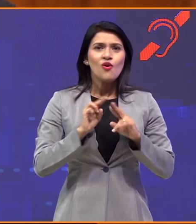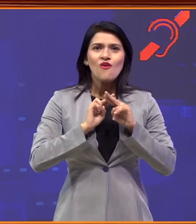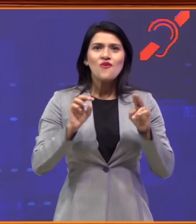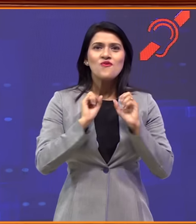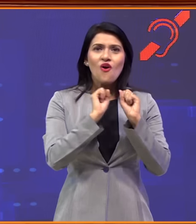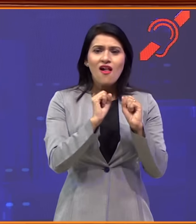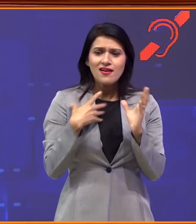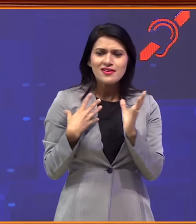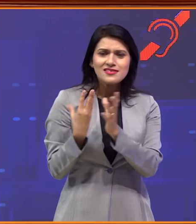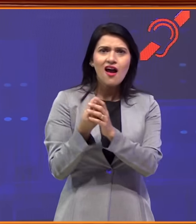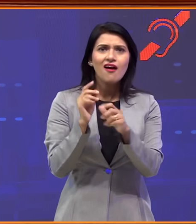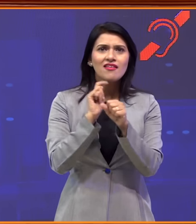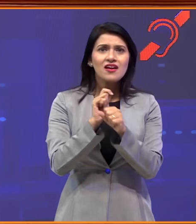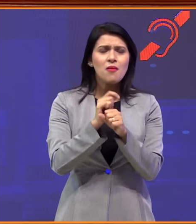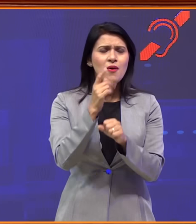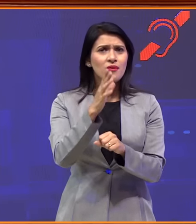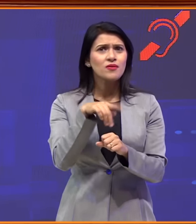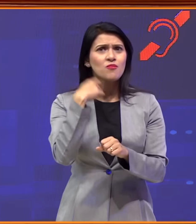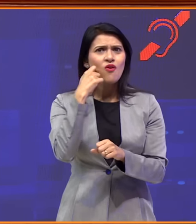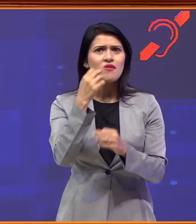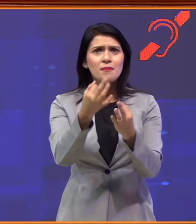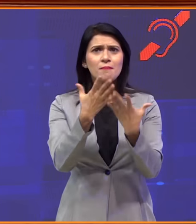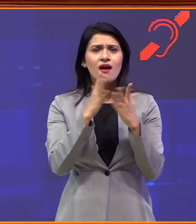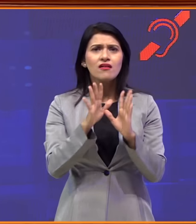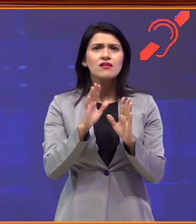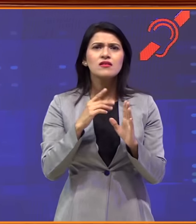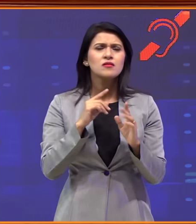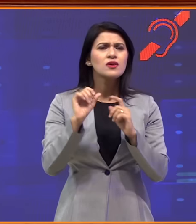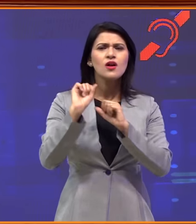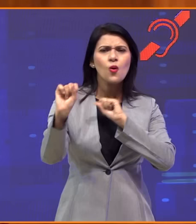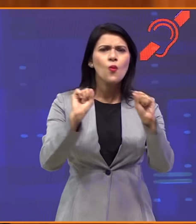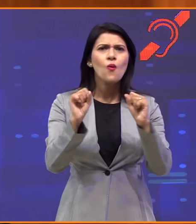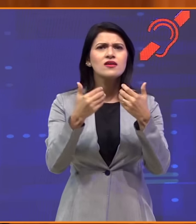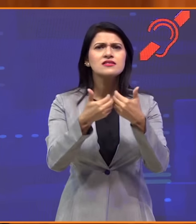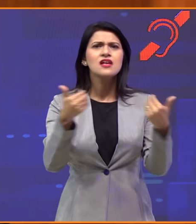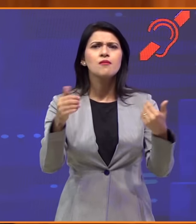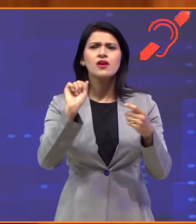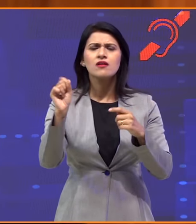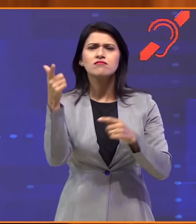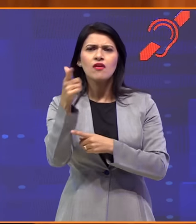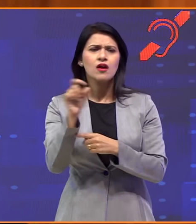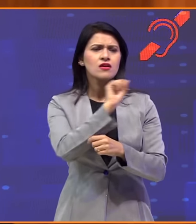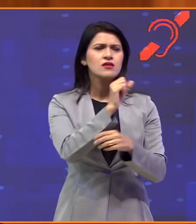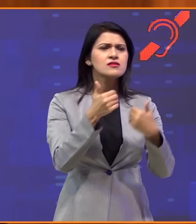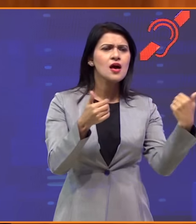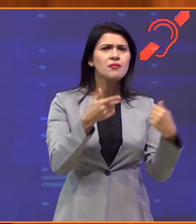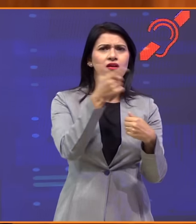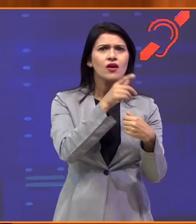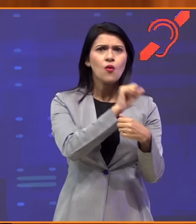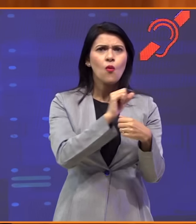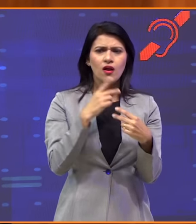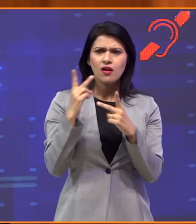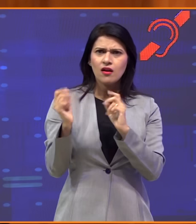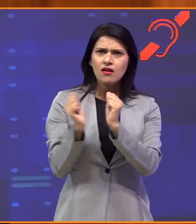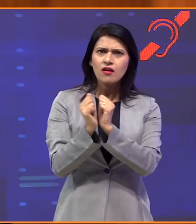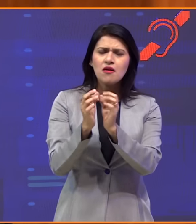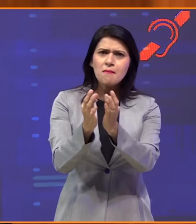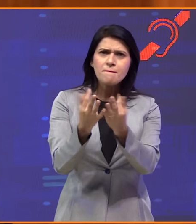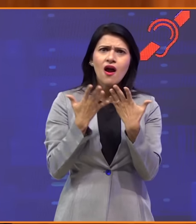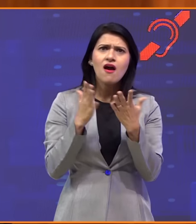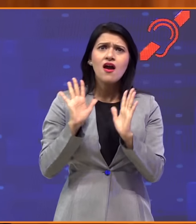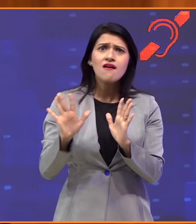लोग साथ में काम कर रहे थे एक दूसरे के साथ सीन नहीं थे लेकिन उसको इतना बढ़िया लगा कि यार मैं वहां पर थी लेकिन कभी लगा नहीं कि यह आदमी